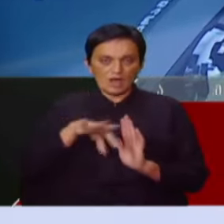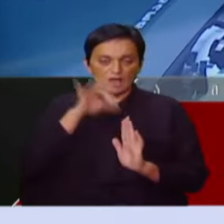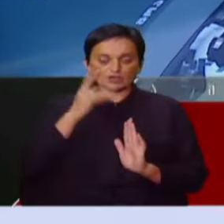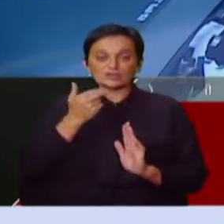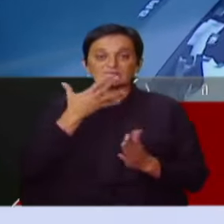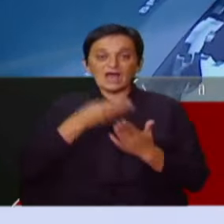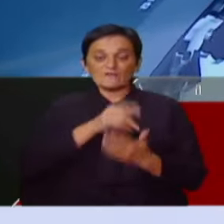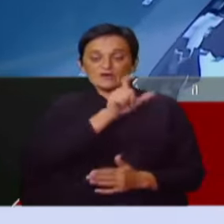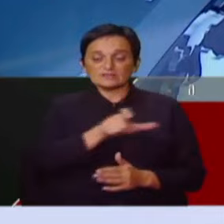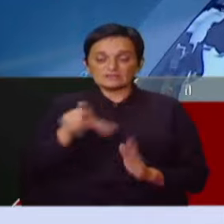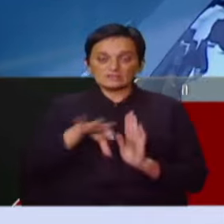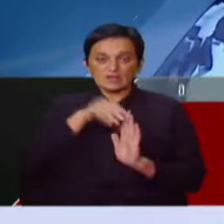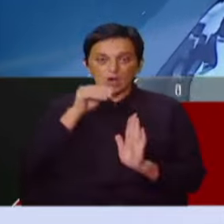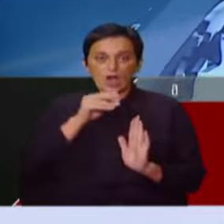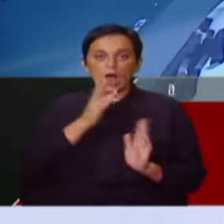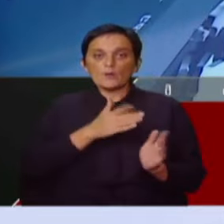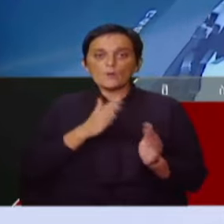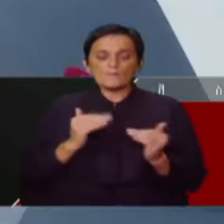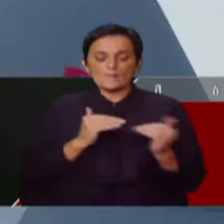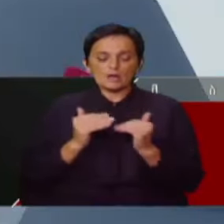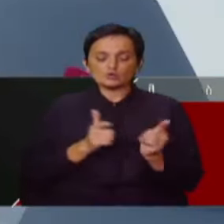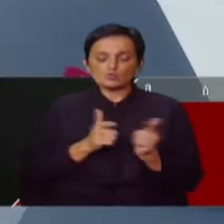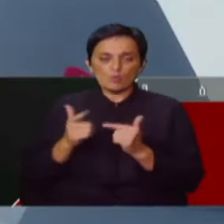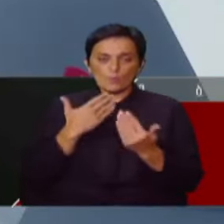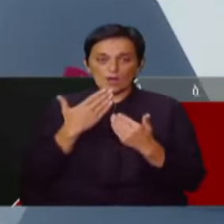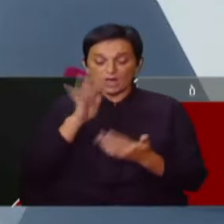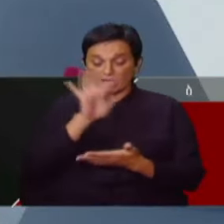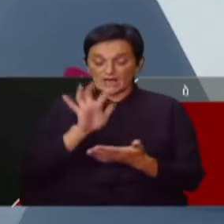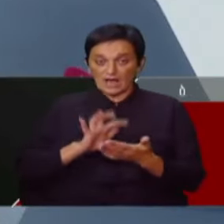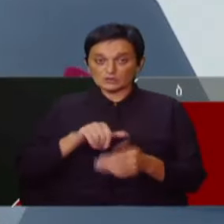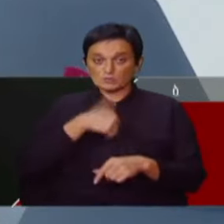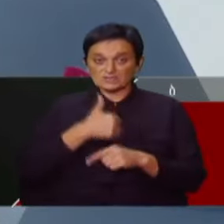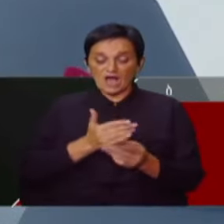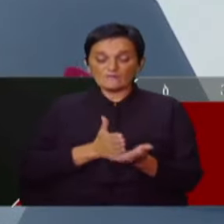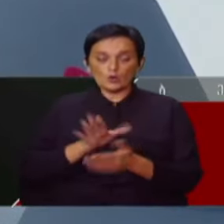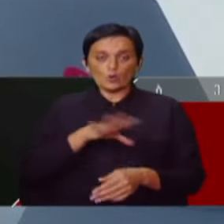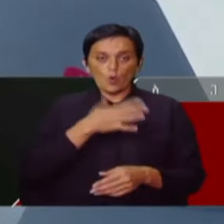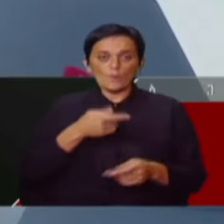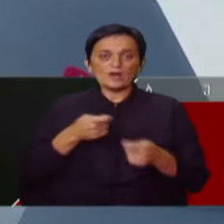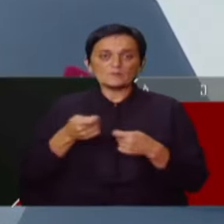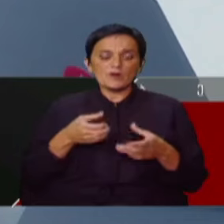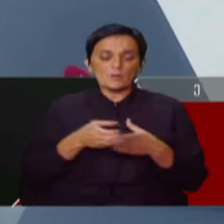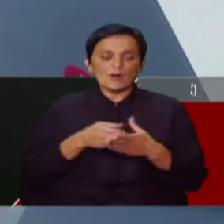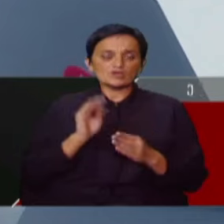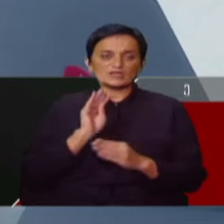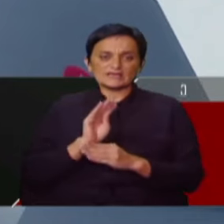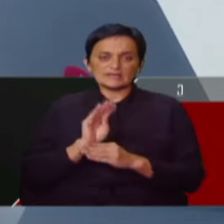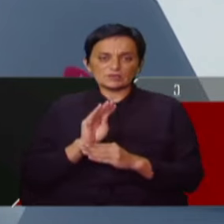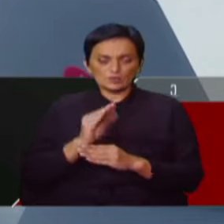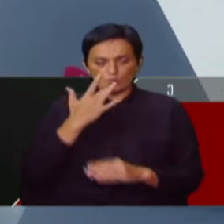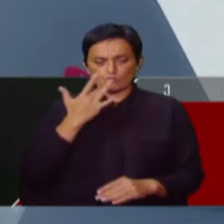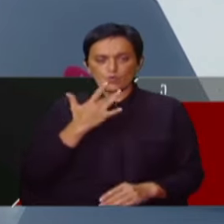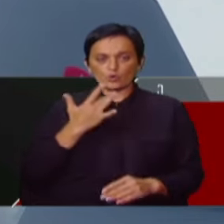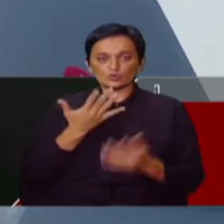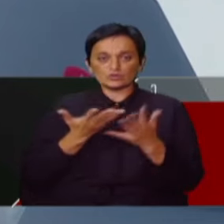საკუთარ ელექტორატს მაქსიმალური მობილიზებისკენ მოუწოდებს. განცხადების მთავარი ხაზი ყოფილი მართველი პარტიის მწვავე კრიტიკა და მისი